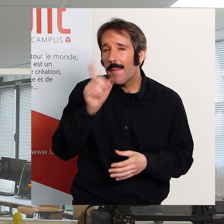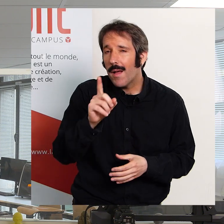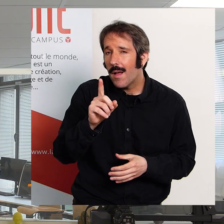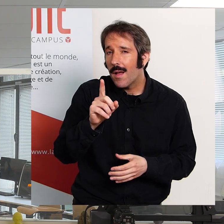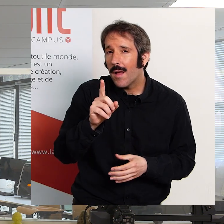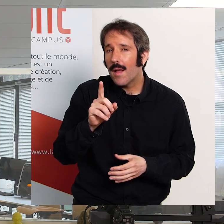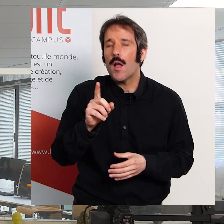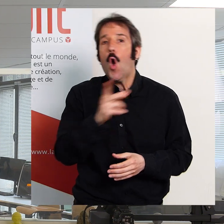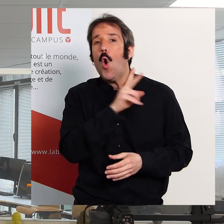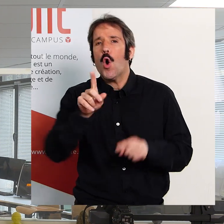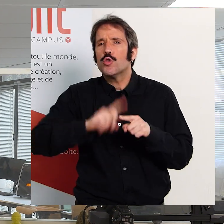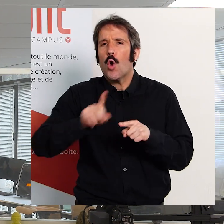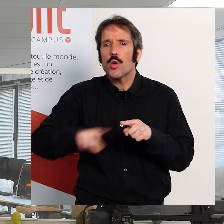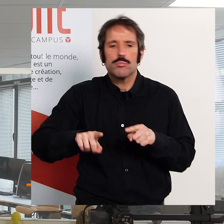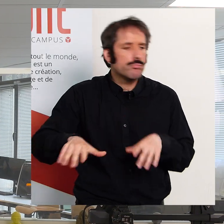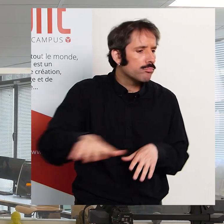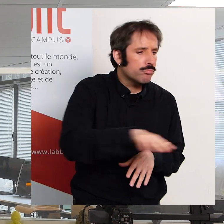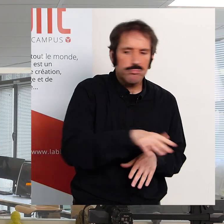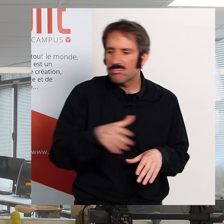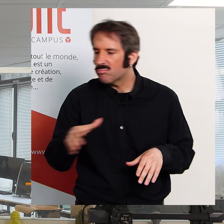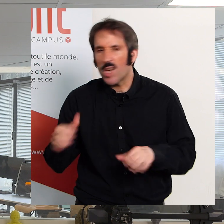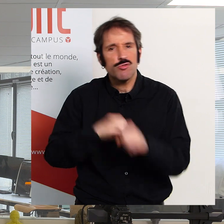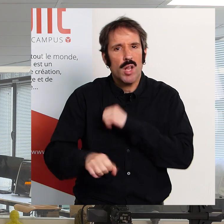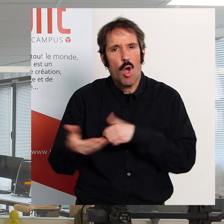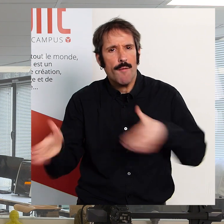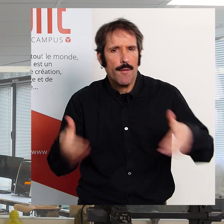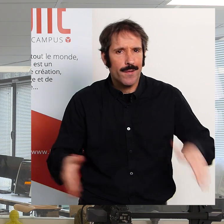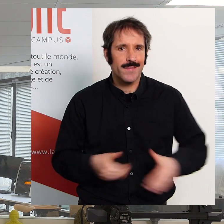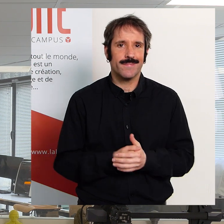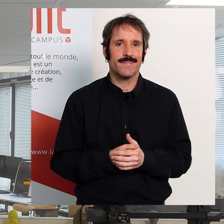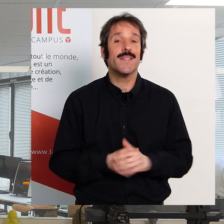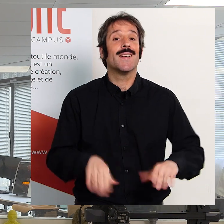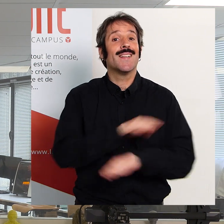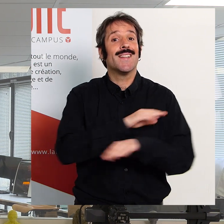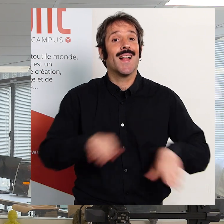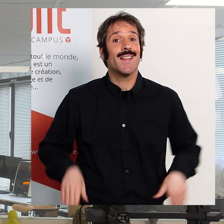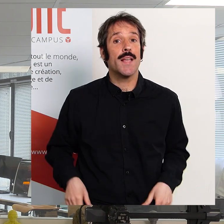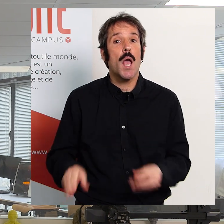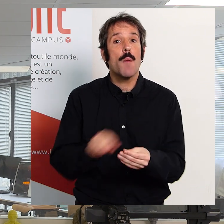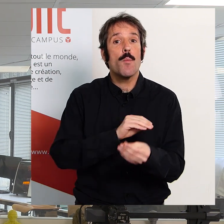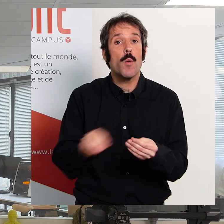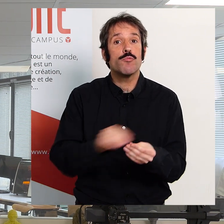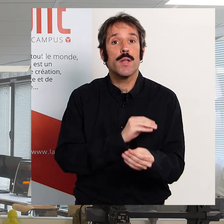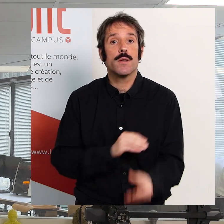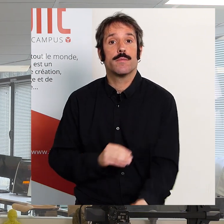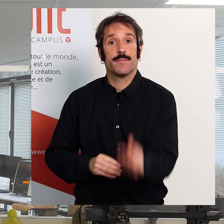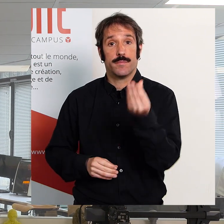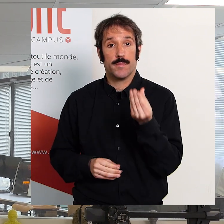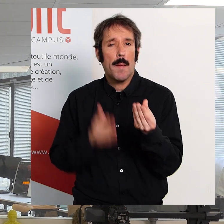N'oubliez pas également d'enlever tous les autres éléments qui pourraient rester sur le plateau. Et enfin, votre